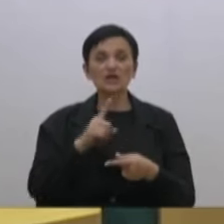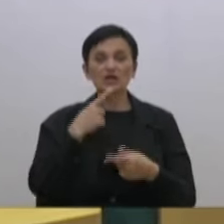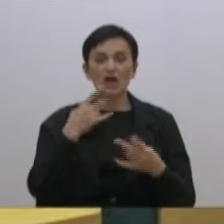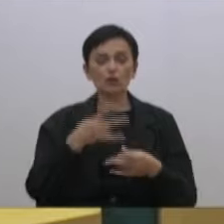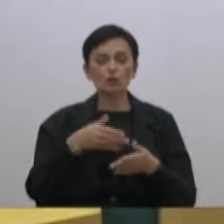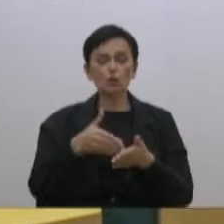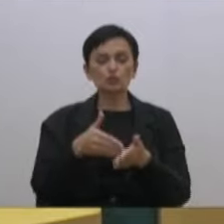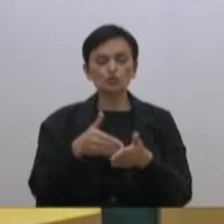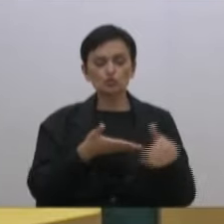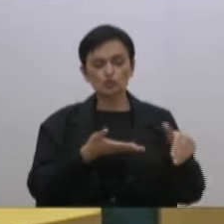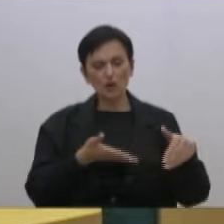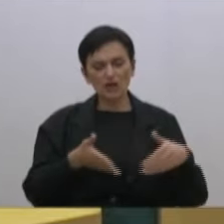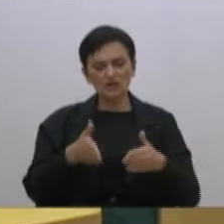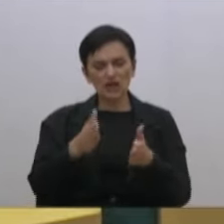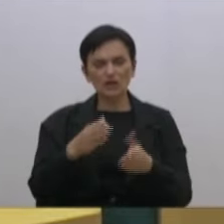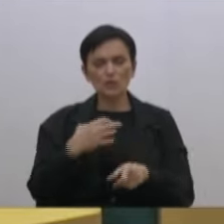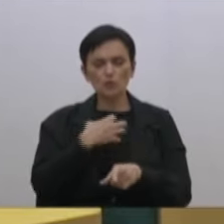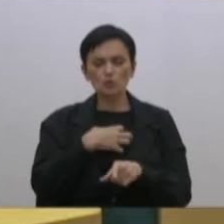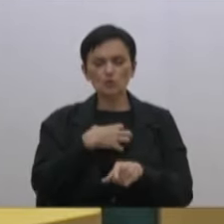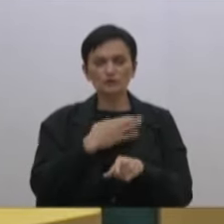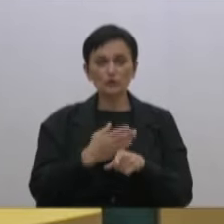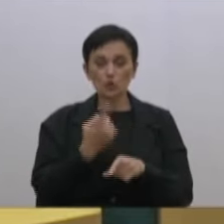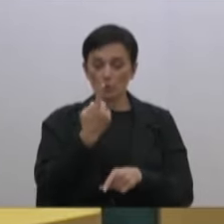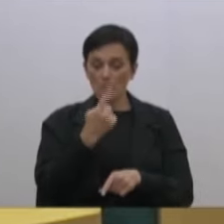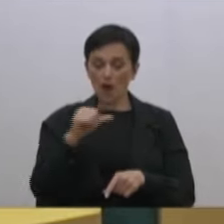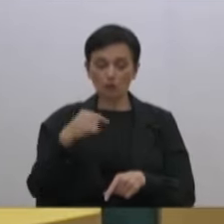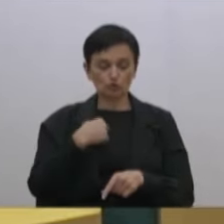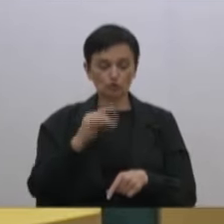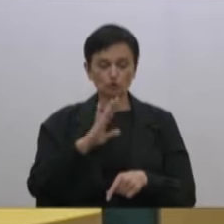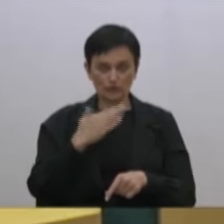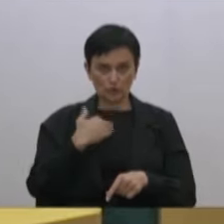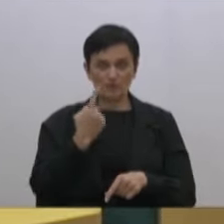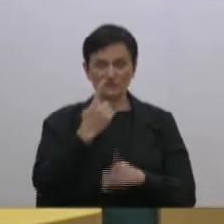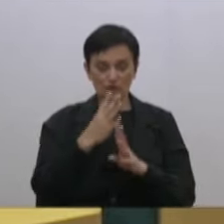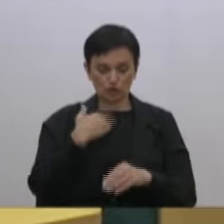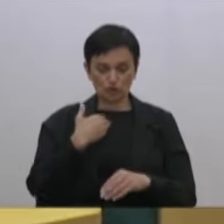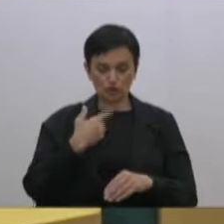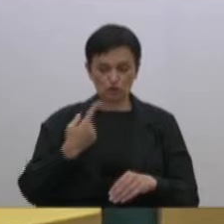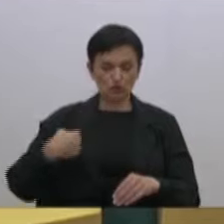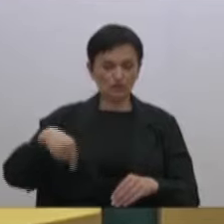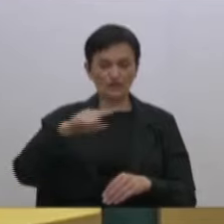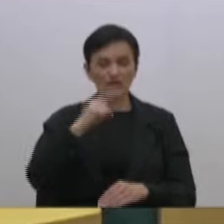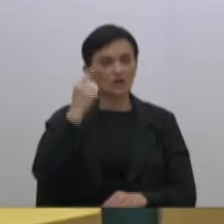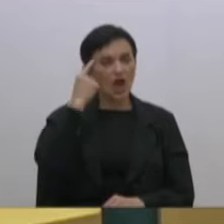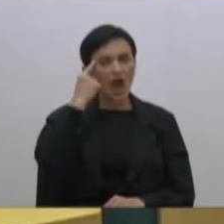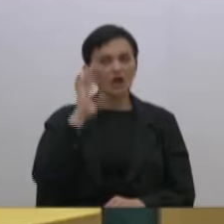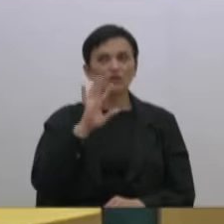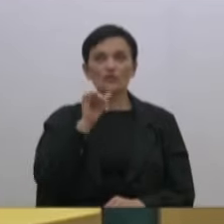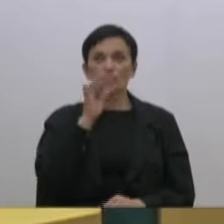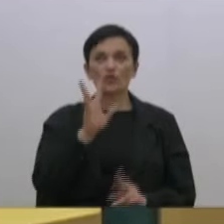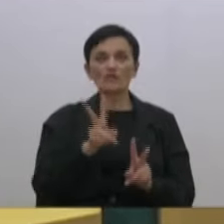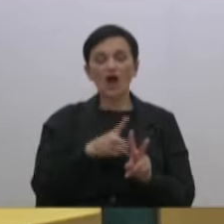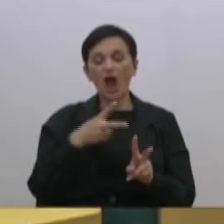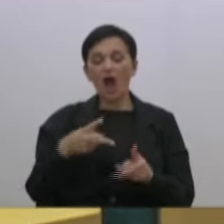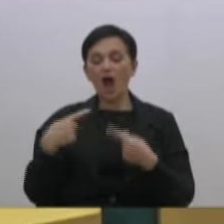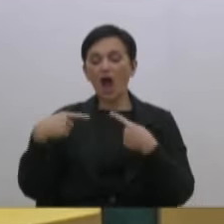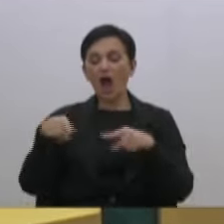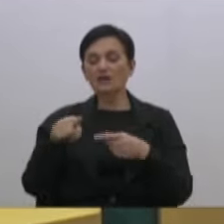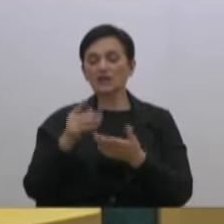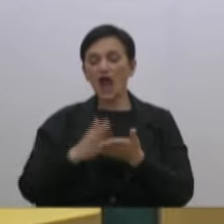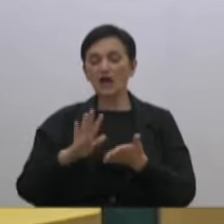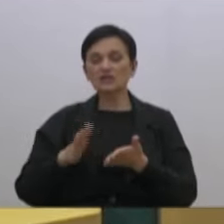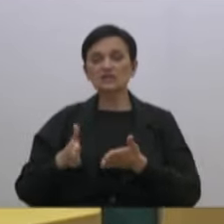შუადერეფანი ძალიან მნიშვნელოვანია და არა მარტო ჩვენთვის, მაგრამ პირველ რიგში ჩვენთვის. არ უნდა ვიფიქროთ ისე, თითქოს ალტერნატივა არ აქვს ამ